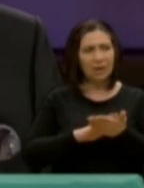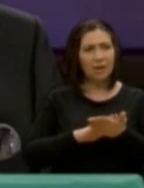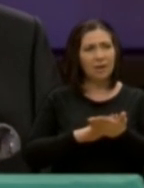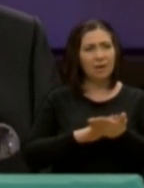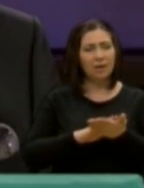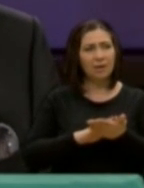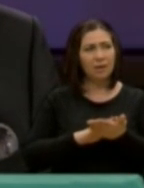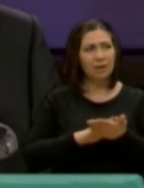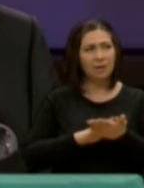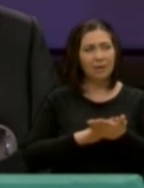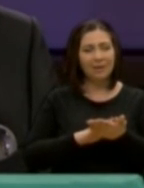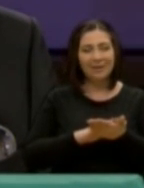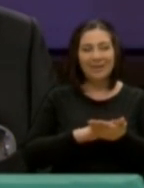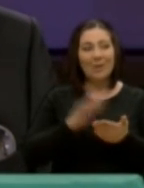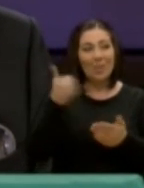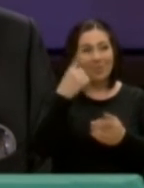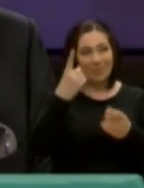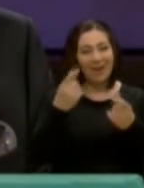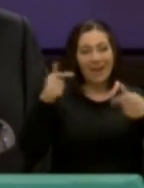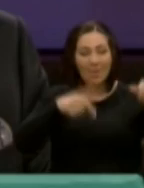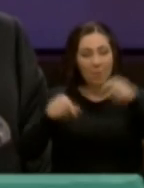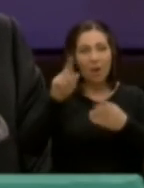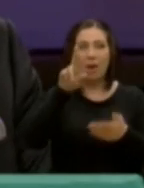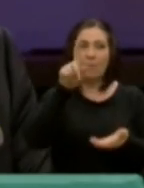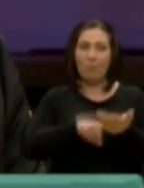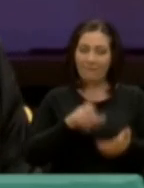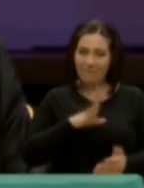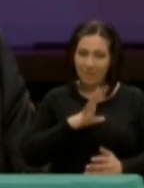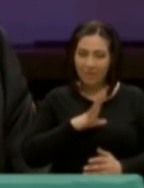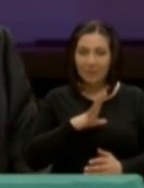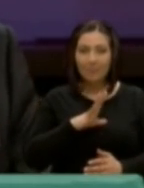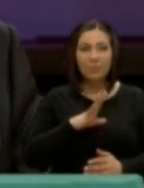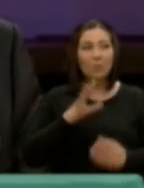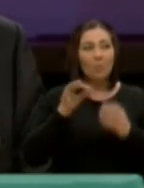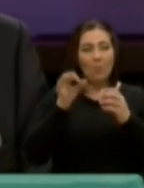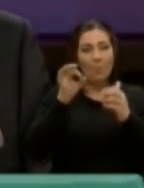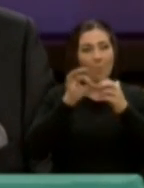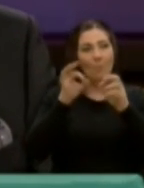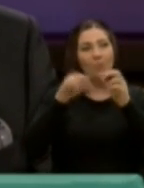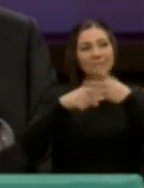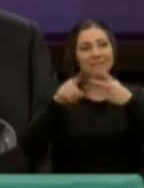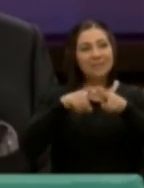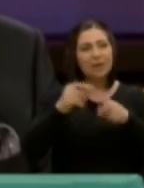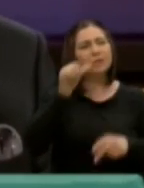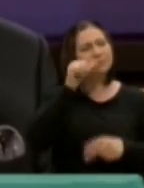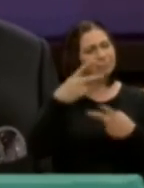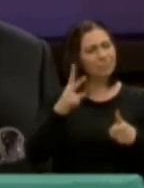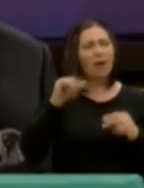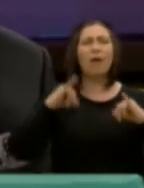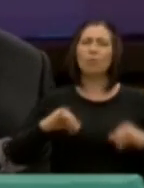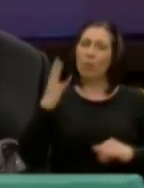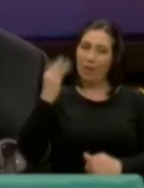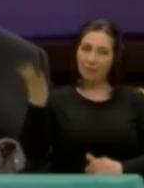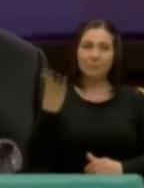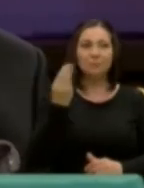bir, önemli bir laboratuvarın raporları da var. Bozayı da tüketebilirler gönül rahatlığıyla. Peki.